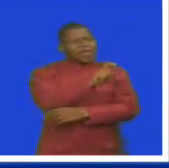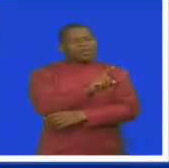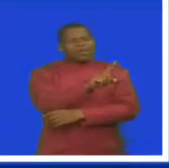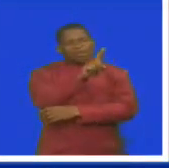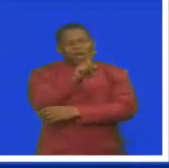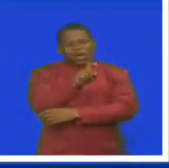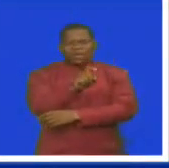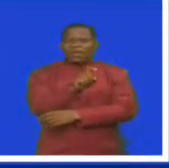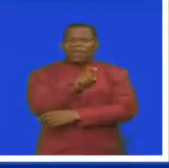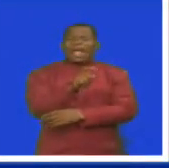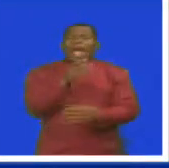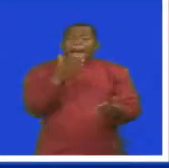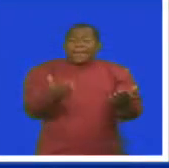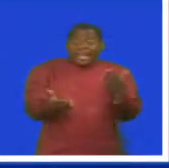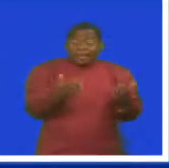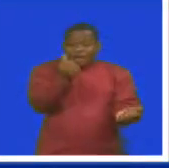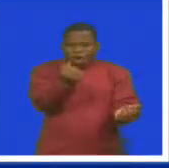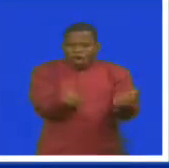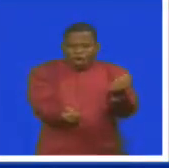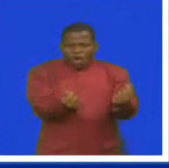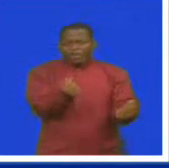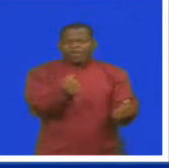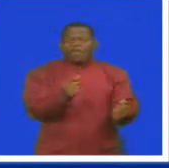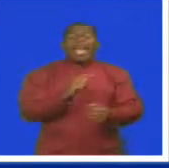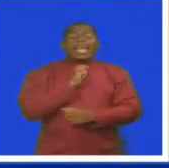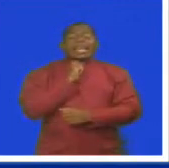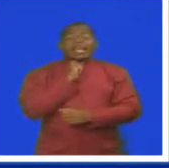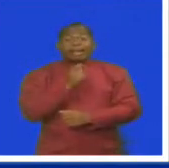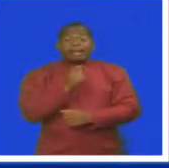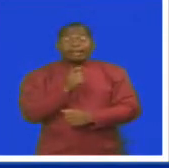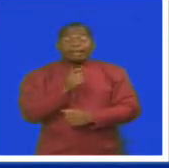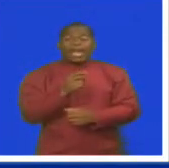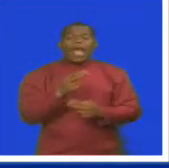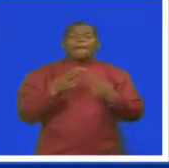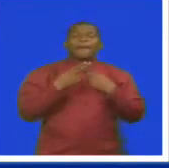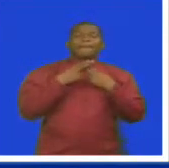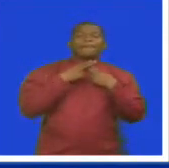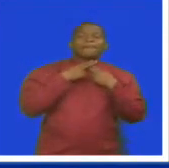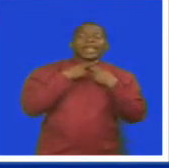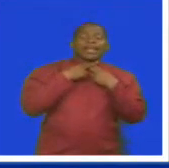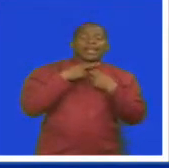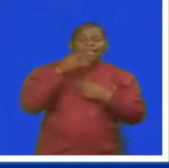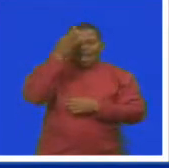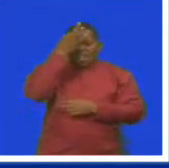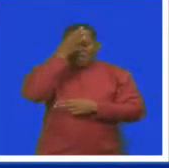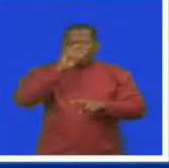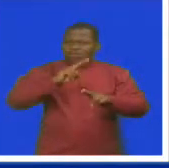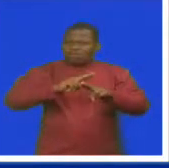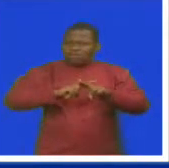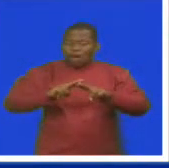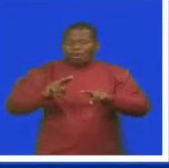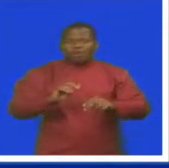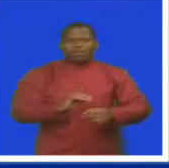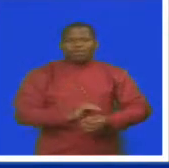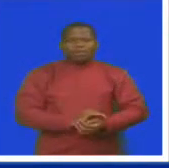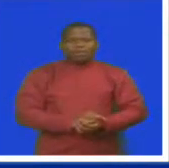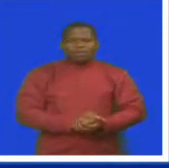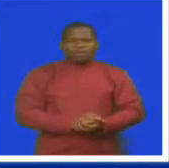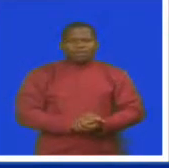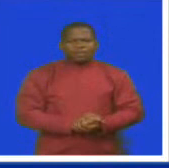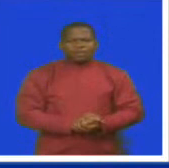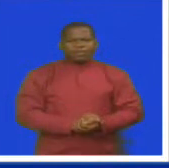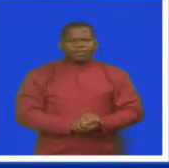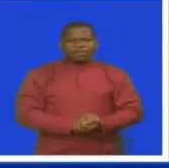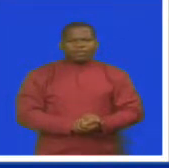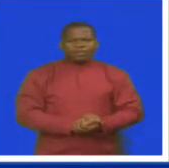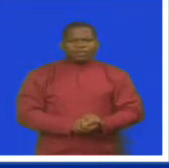nguhulumende. The office like AG nemsebenti bekuba lok advisor government. And now